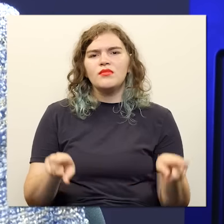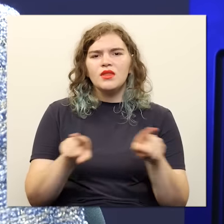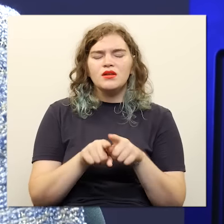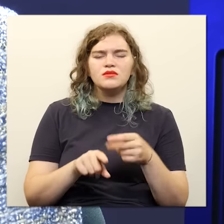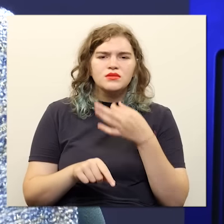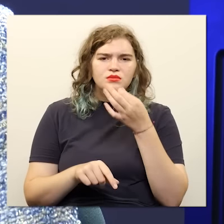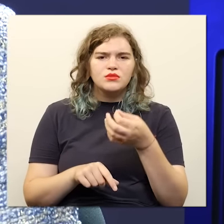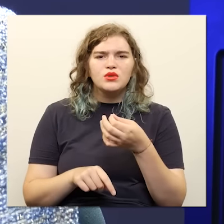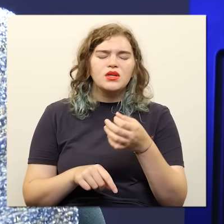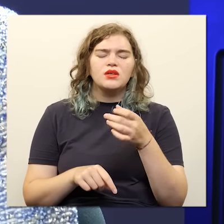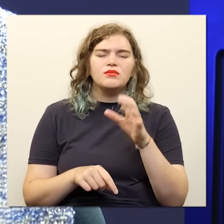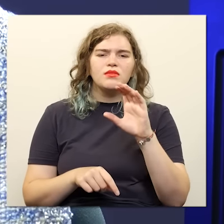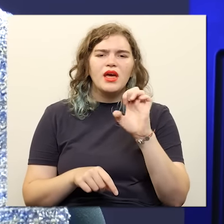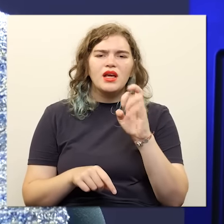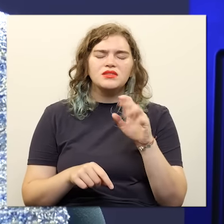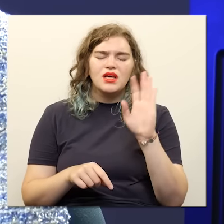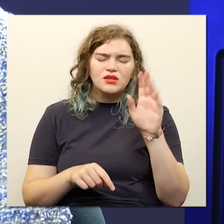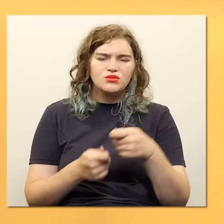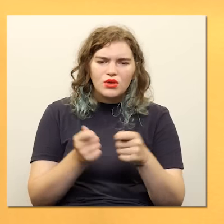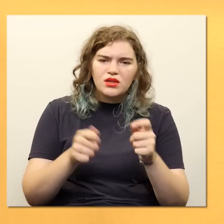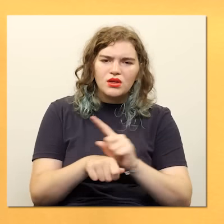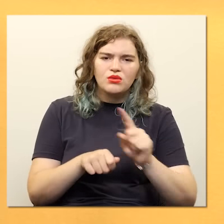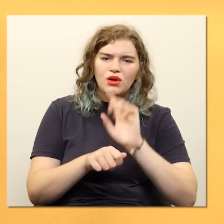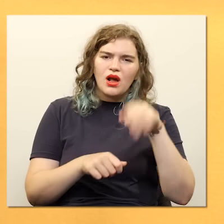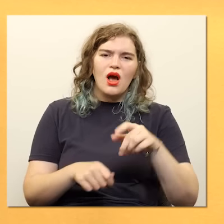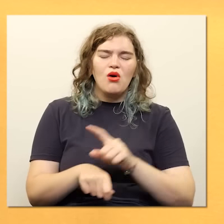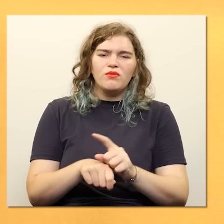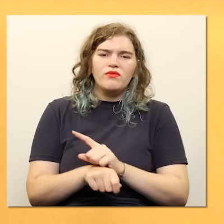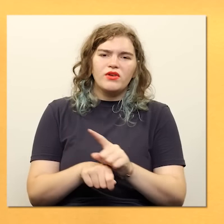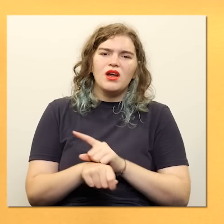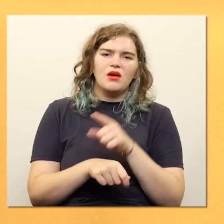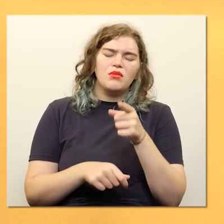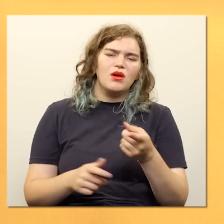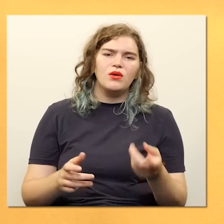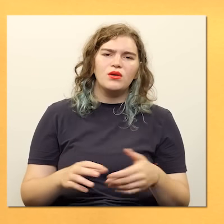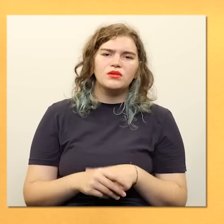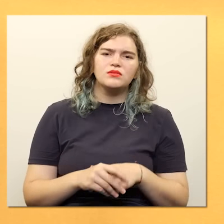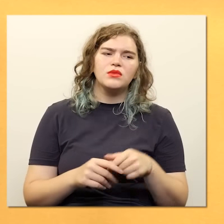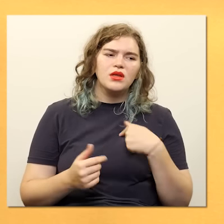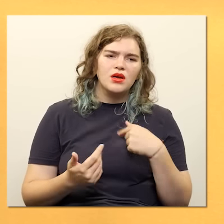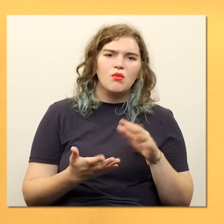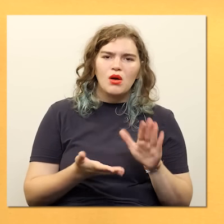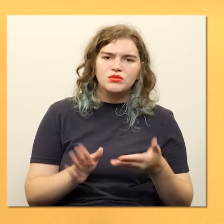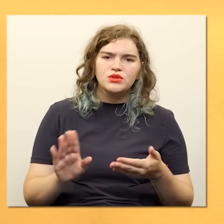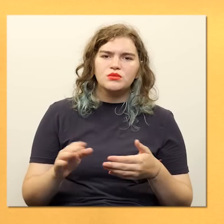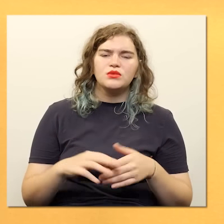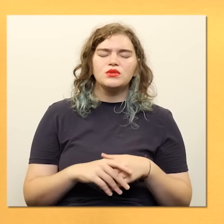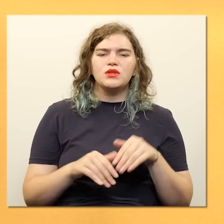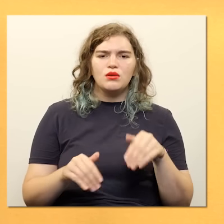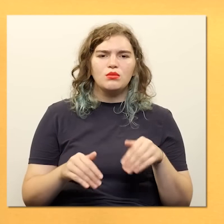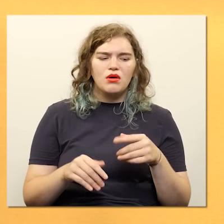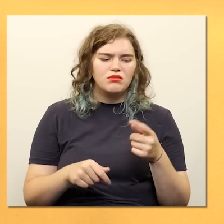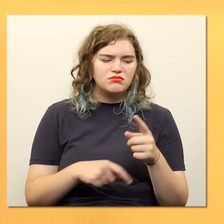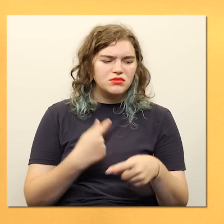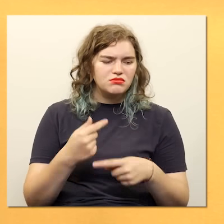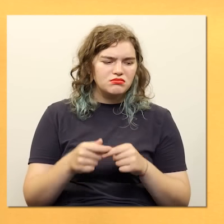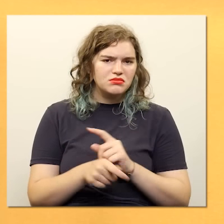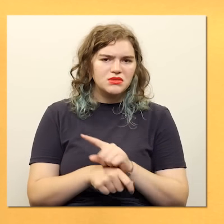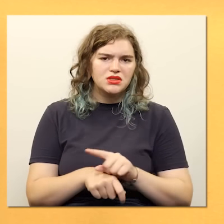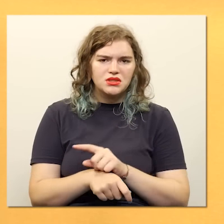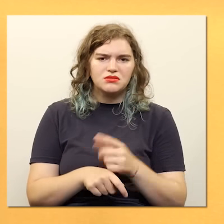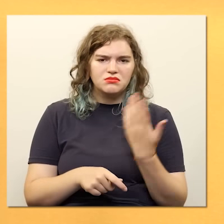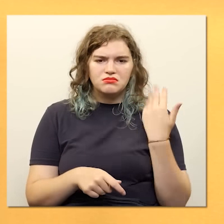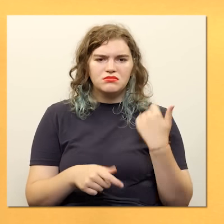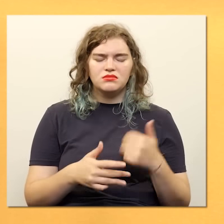spune Eclesiastul, toate și-au vremea lor. Exact, exact. Am început și chiar acum, în perioada